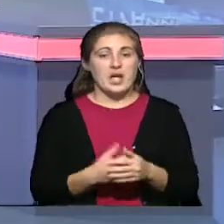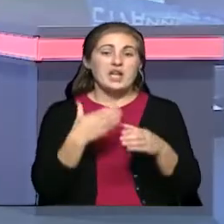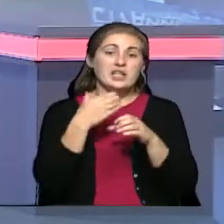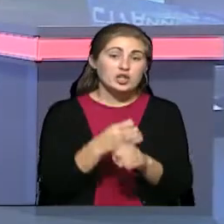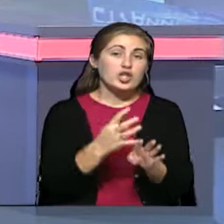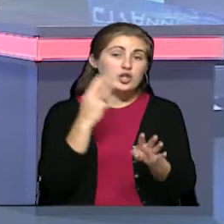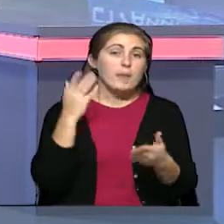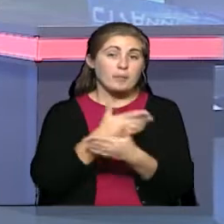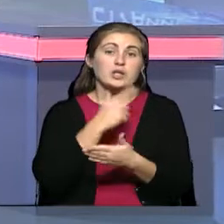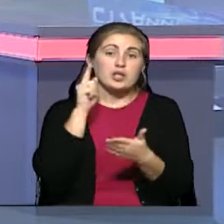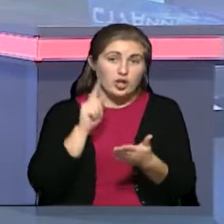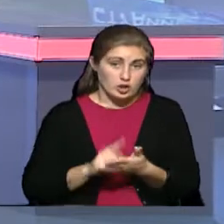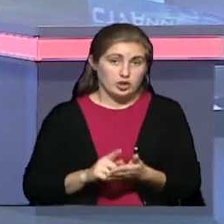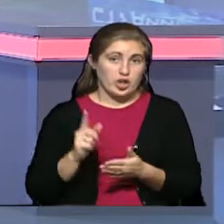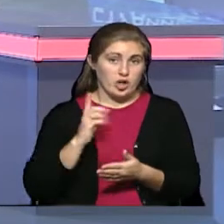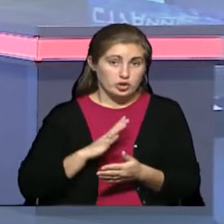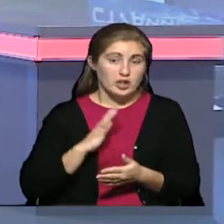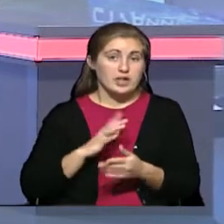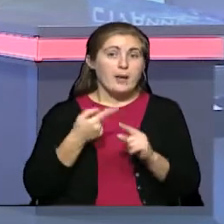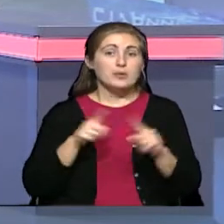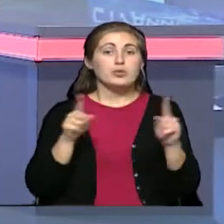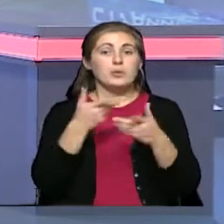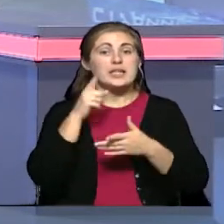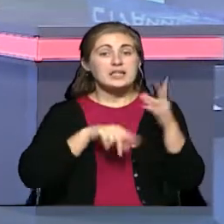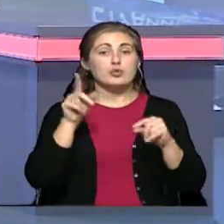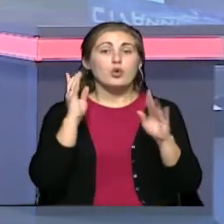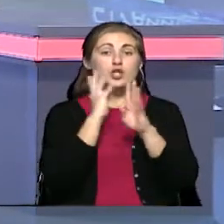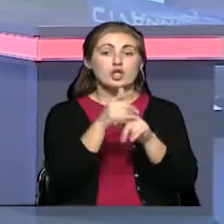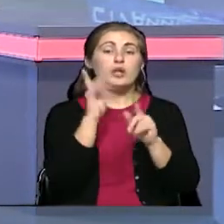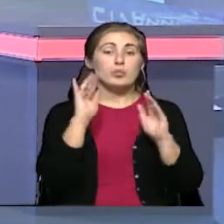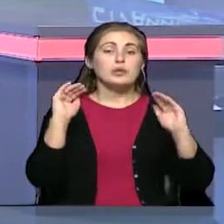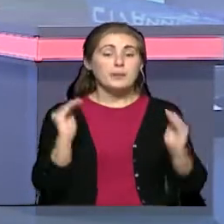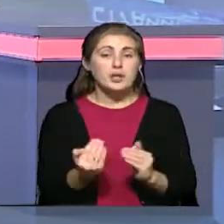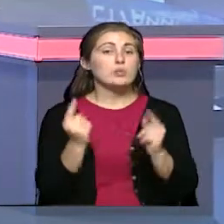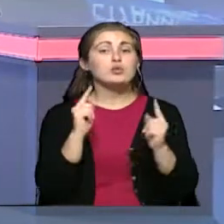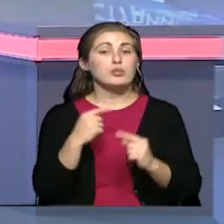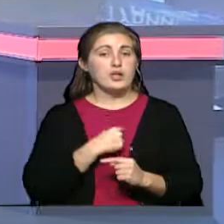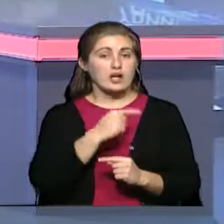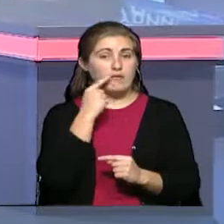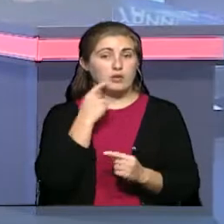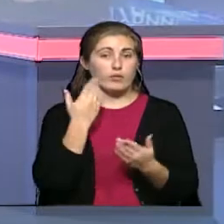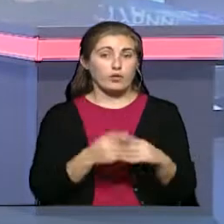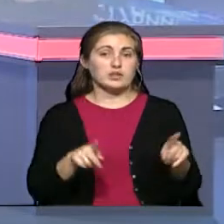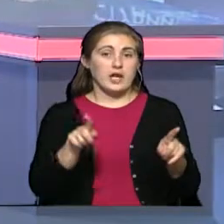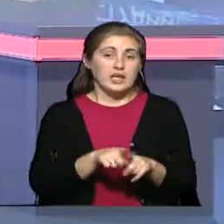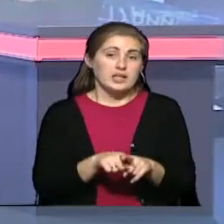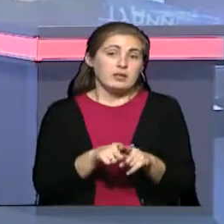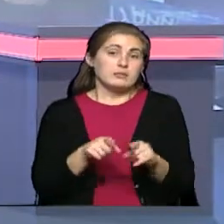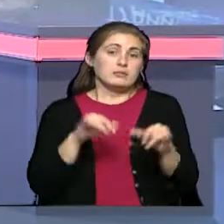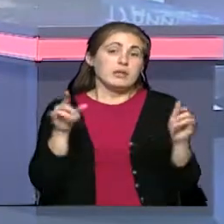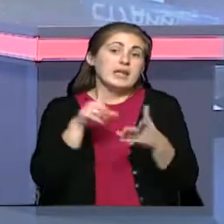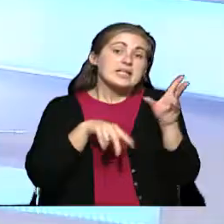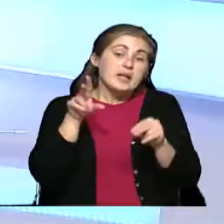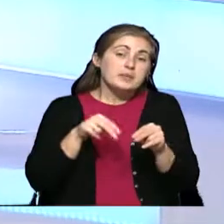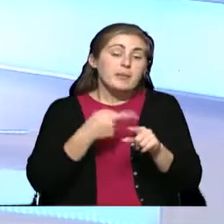очередей мы должны ожидать, и мы надеемся на то, что действительно очередей будет меньше. Почему я говорю таким вот завуалированным словом